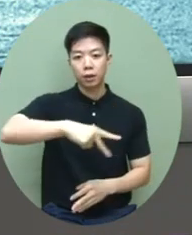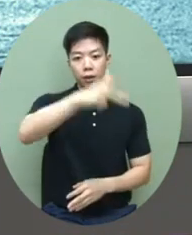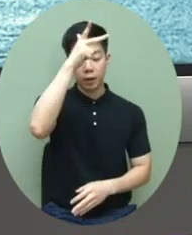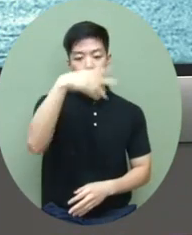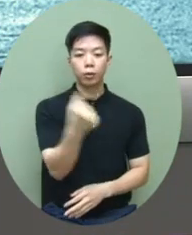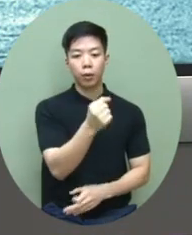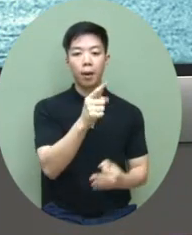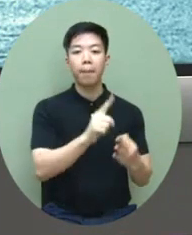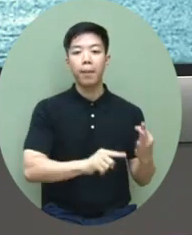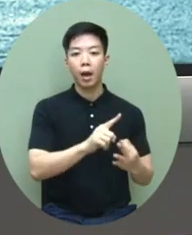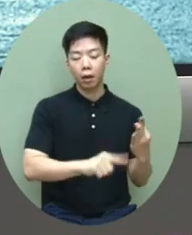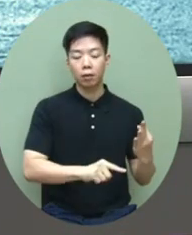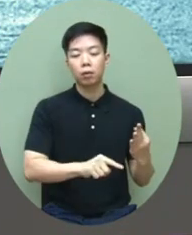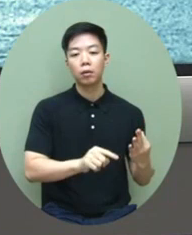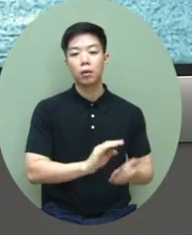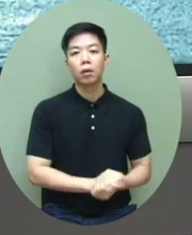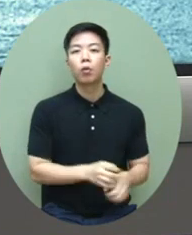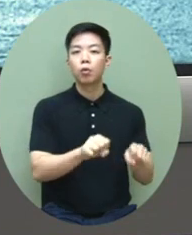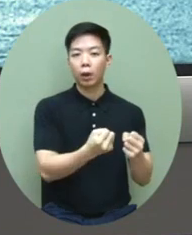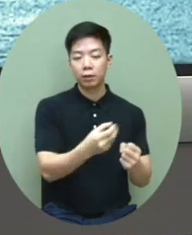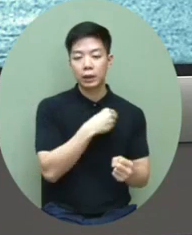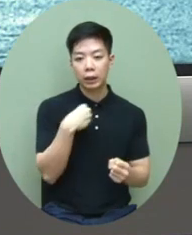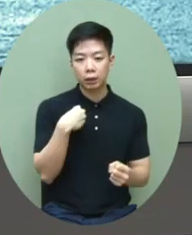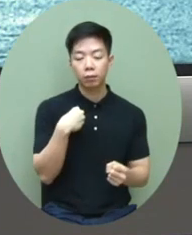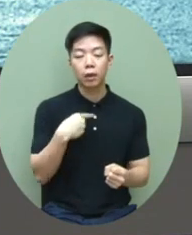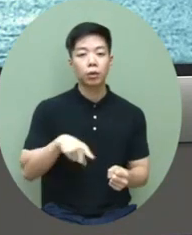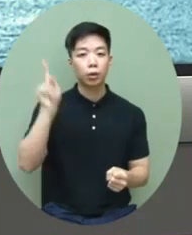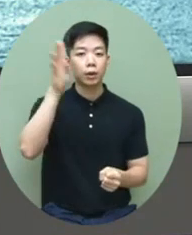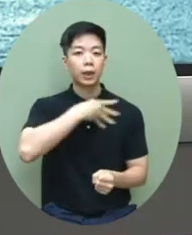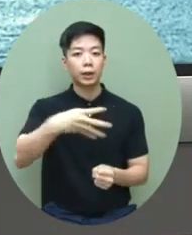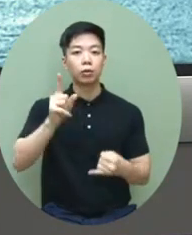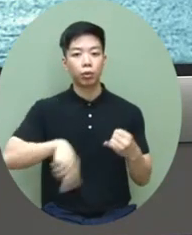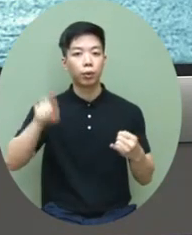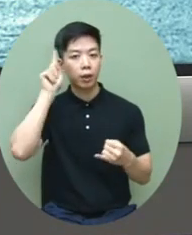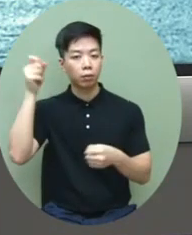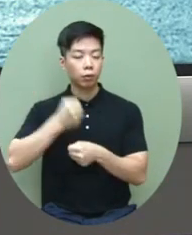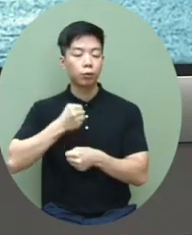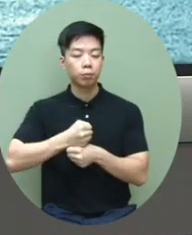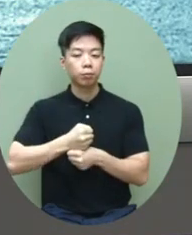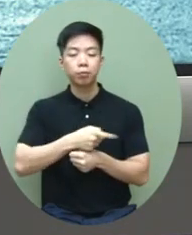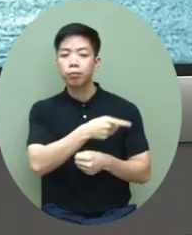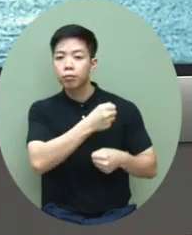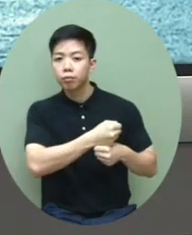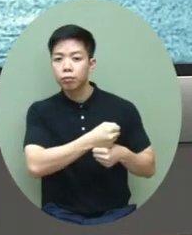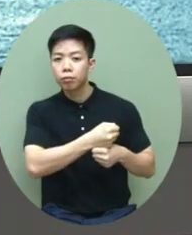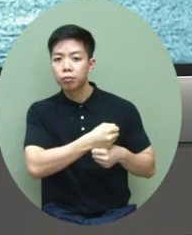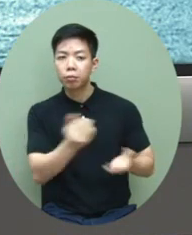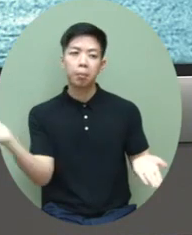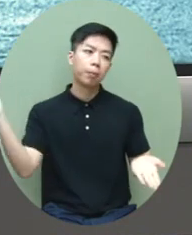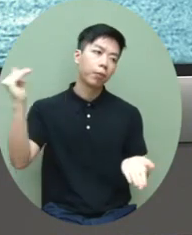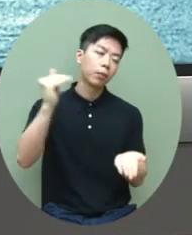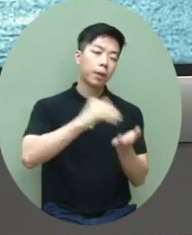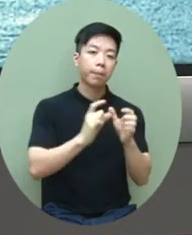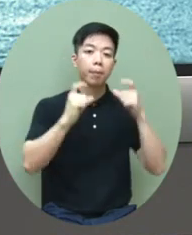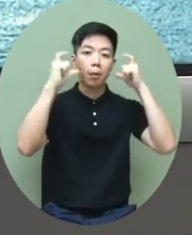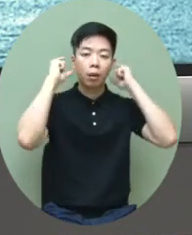明坤醫生啦。嗱，屈醫生上星期四係最後一日上班嘅，佢工作嘅時間係有佩戴口罩啦，同埋遵